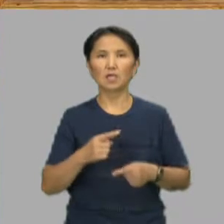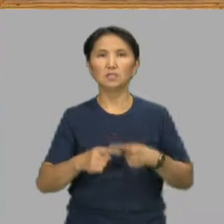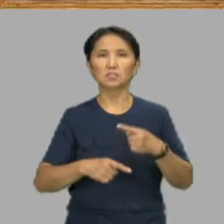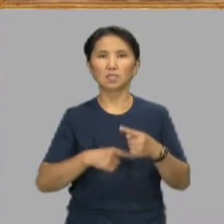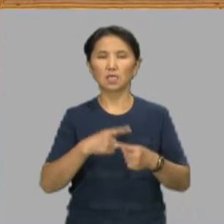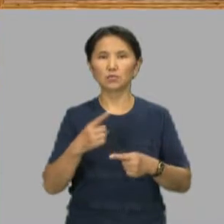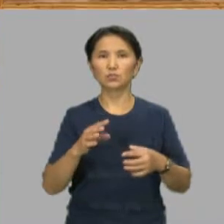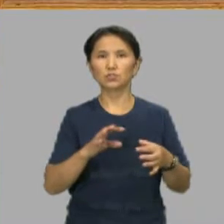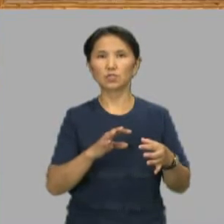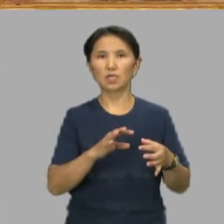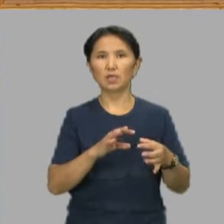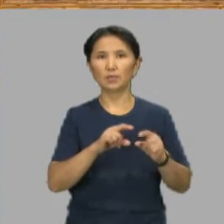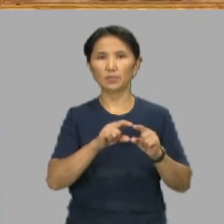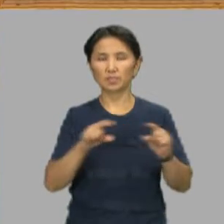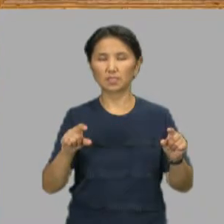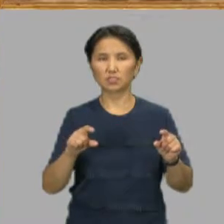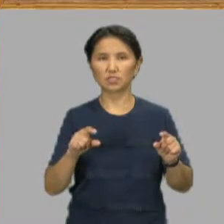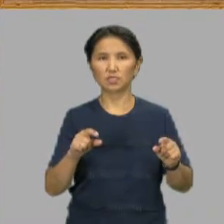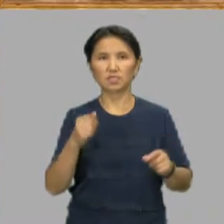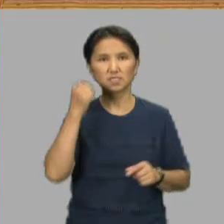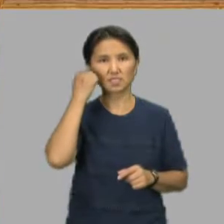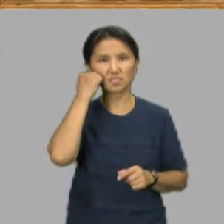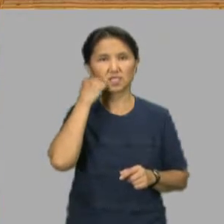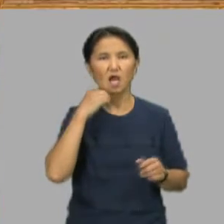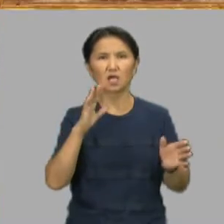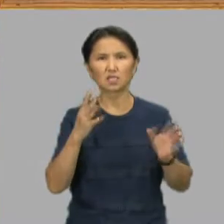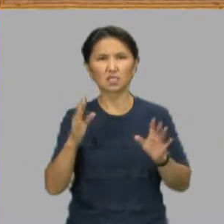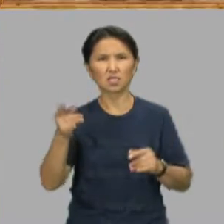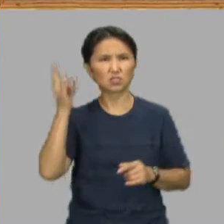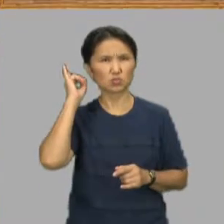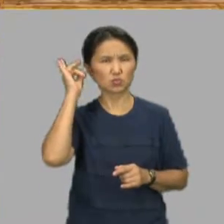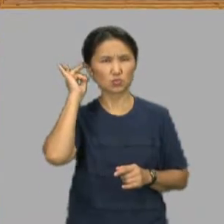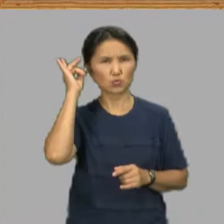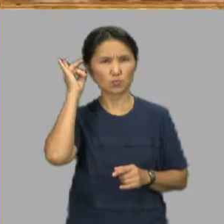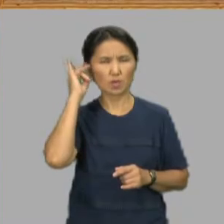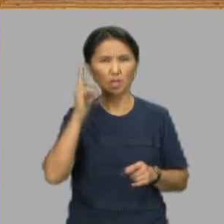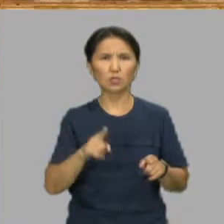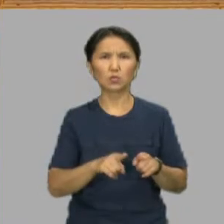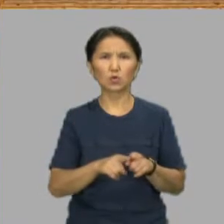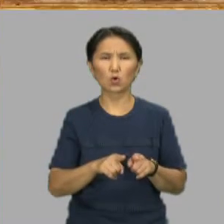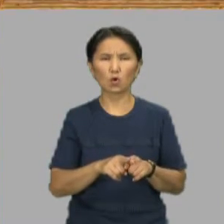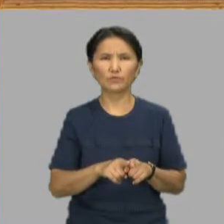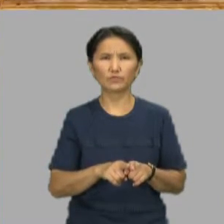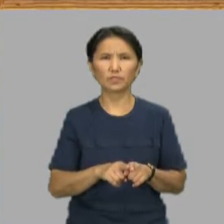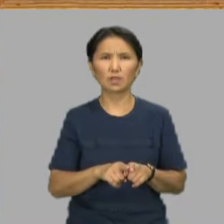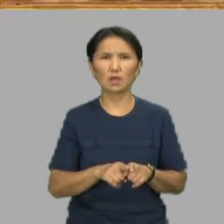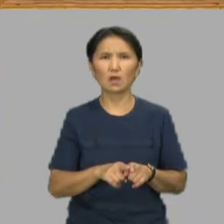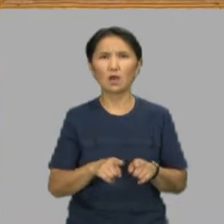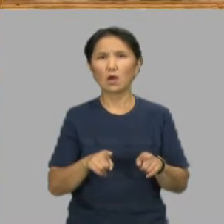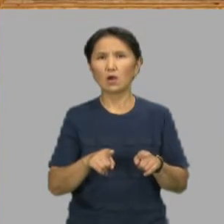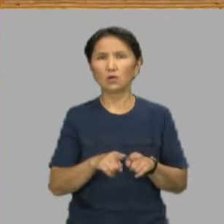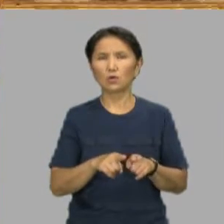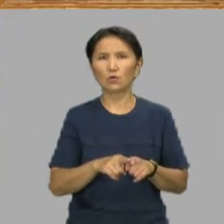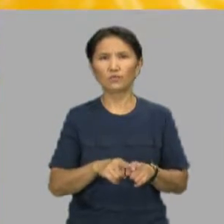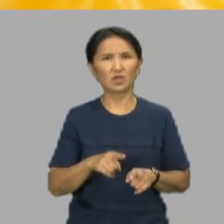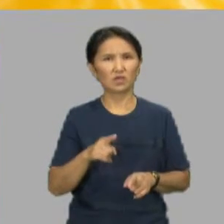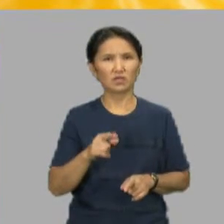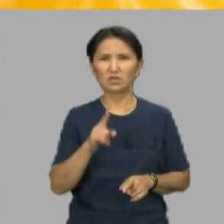Следующее предложение. Старый лес шумел ровно и неумолчно.